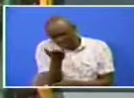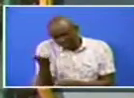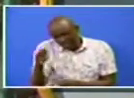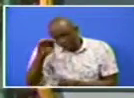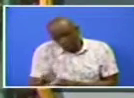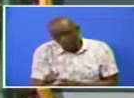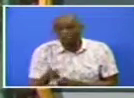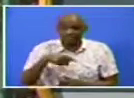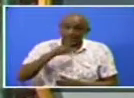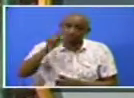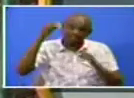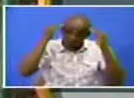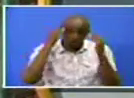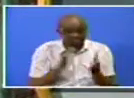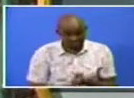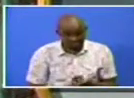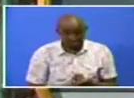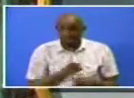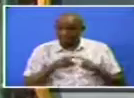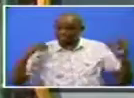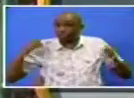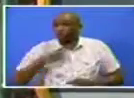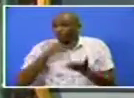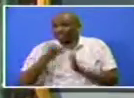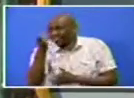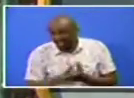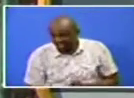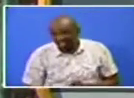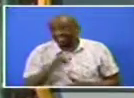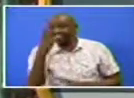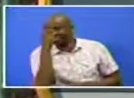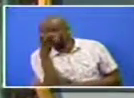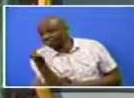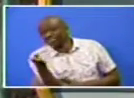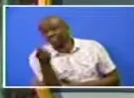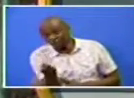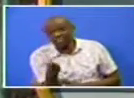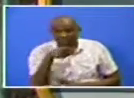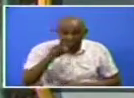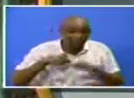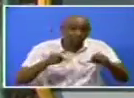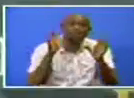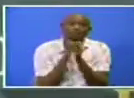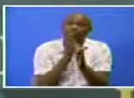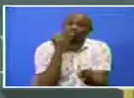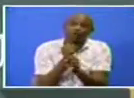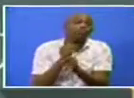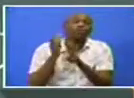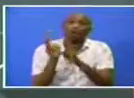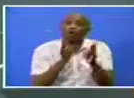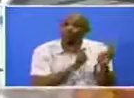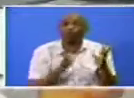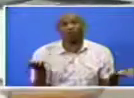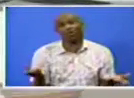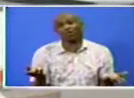chini kufikishwa mahakamani, lakini la kushangaza ni kuwa washukiwa hao wamezidi kuendelea na majukumu yao katika bunge hilo kama